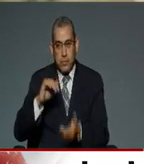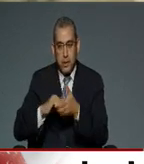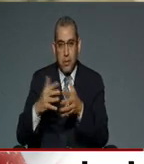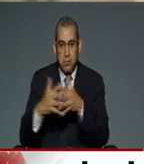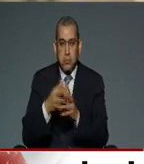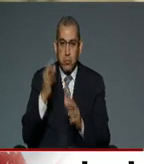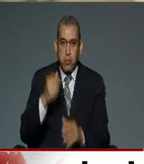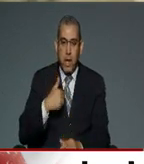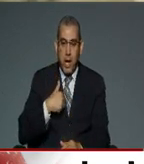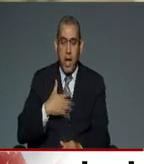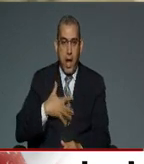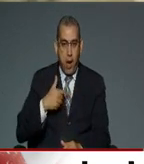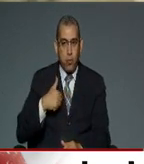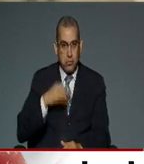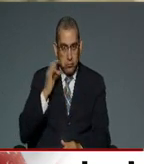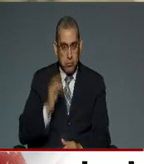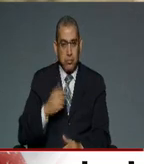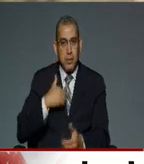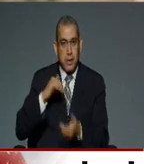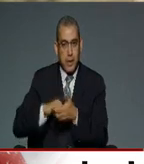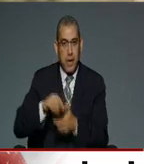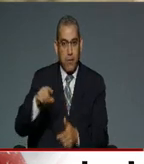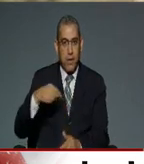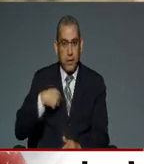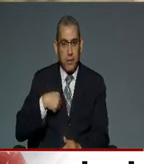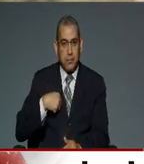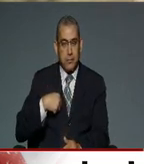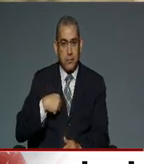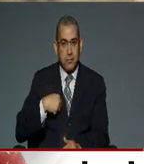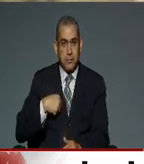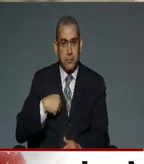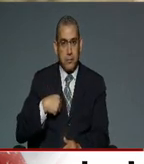ورؤ nor to uob